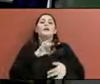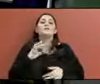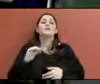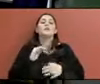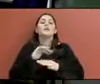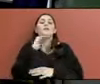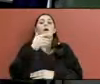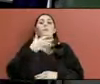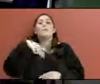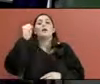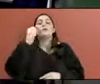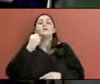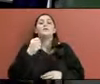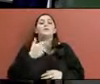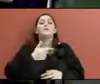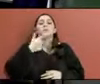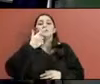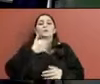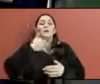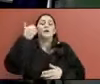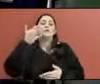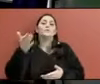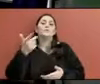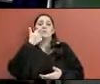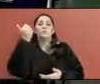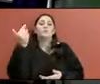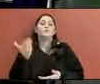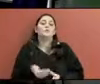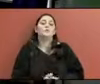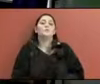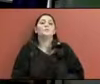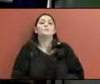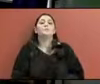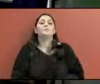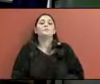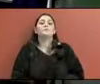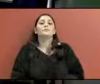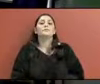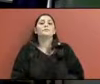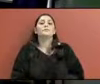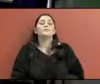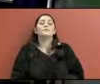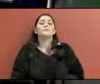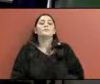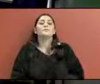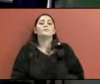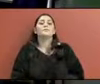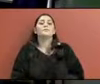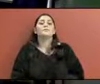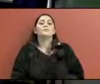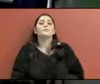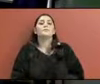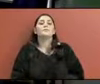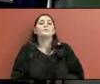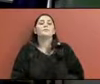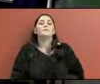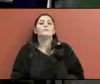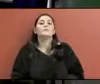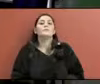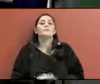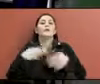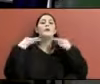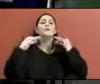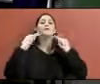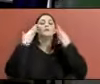Müdürümüz. Teşekkür ediyorum Dinçer Bey. Sağ olun. Sezgin Ceylan, Ceyhan, hayırlı yayınlar,